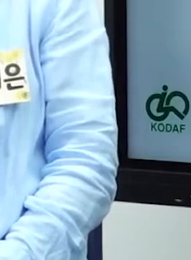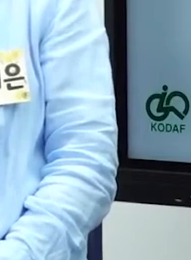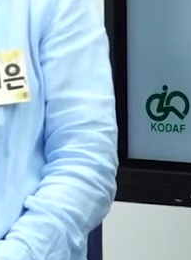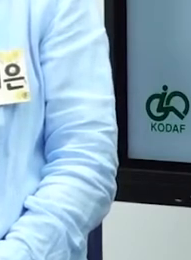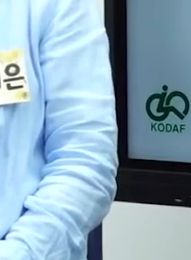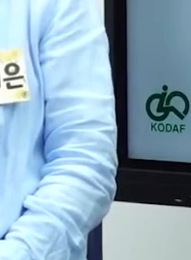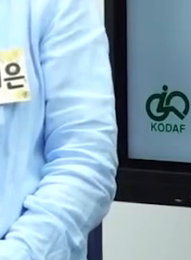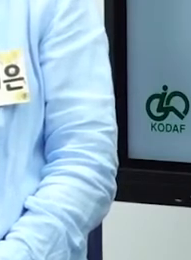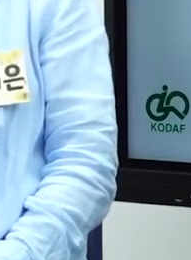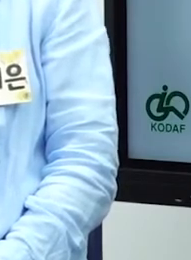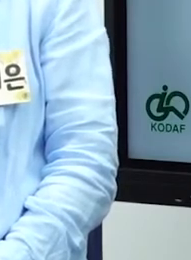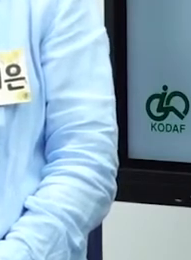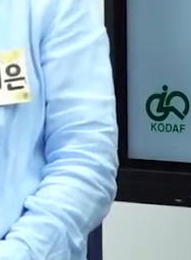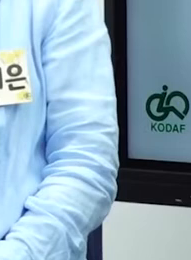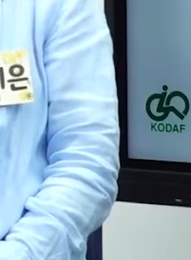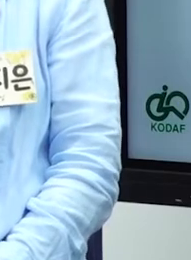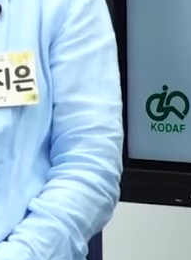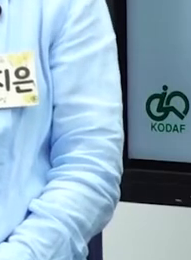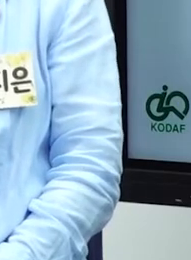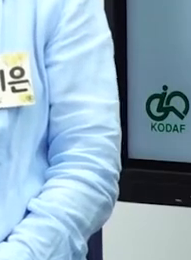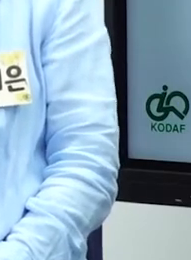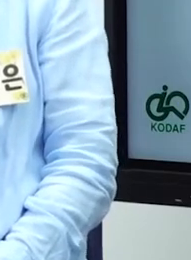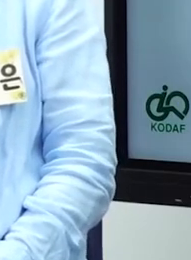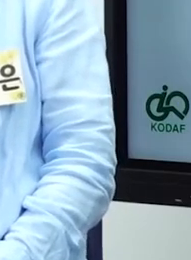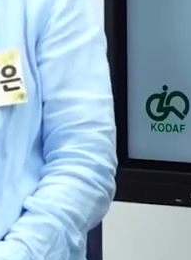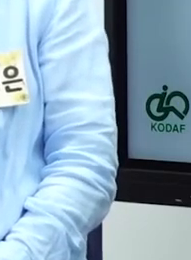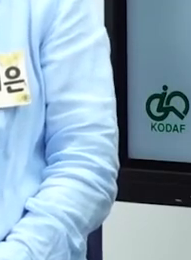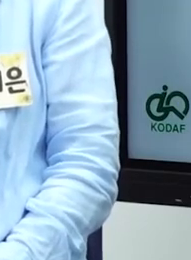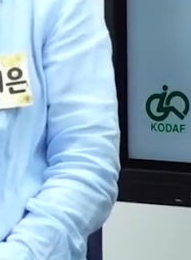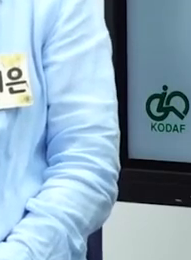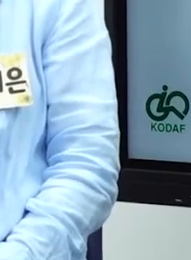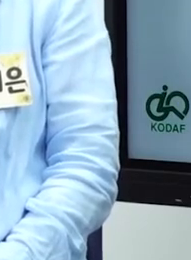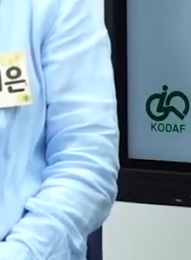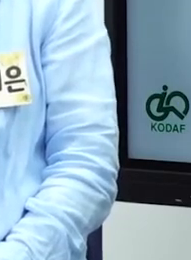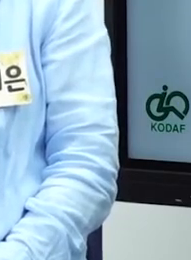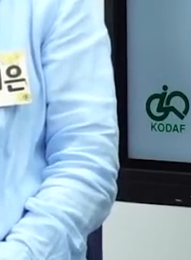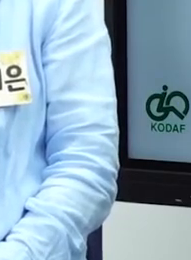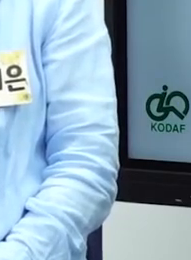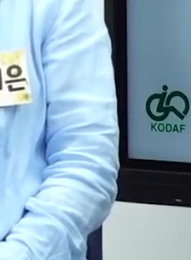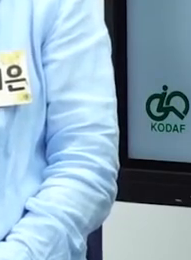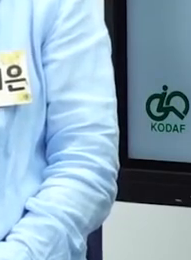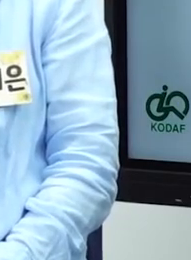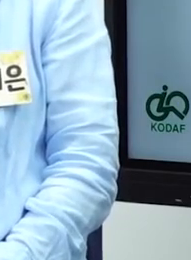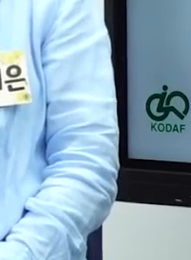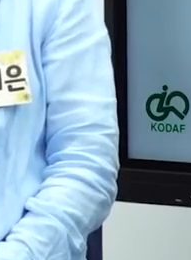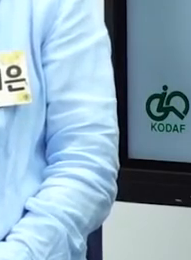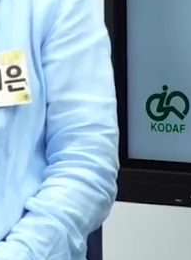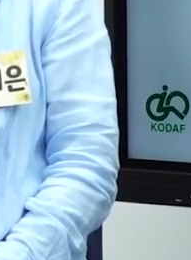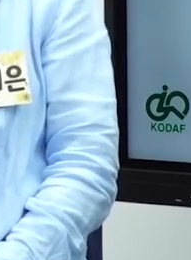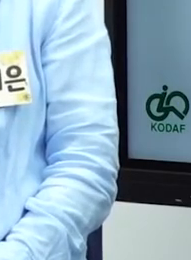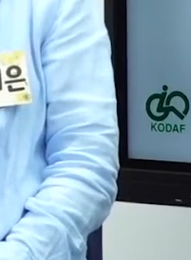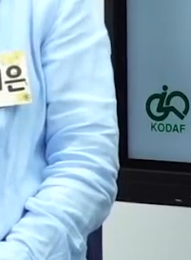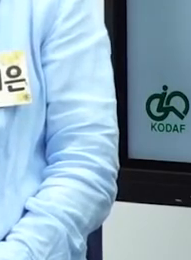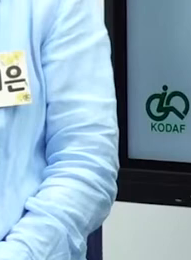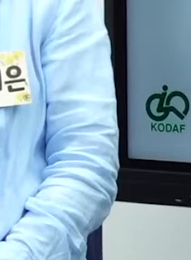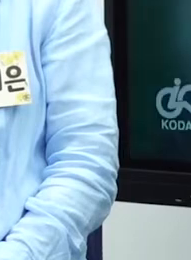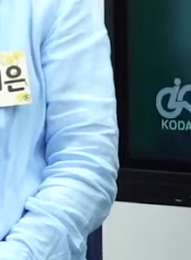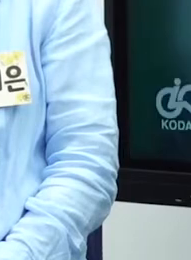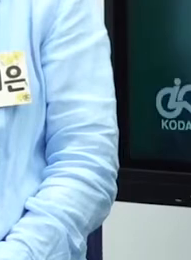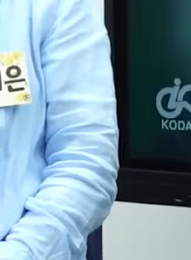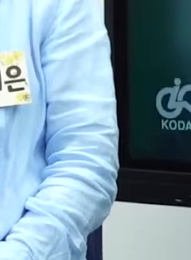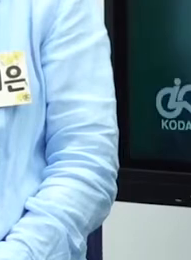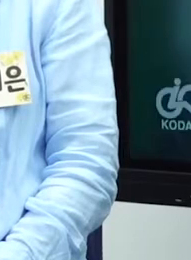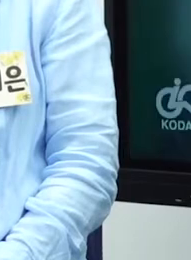보게 되었습니다. 그런데 미라클 벨리에도 이번 코다도 노래를 소재로 가족 간의 화합을 물론